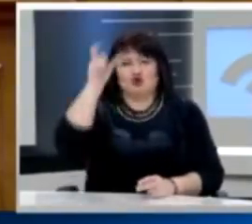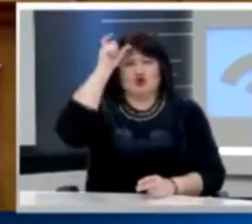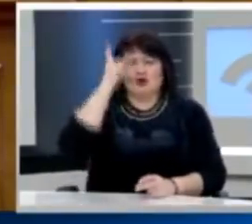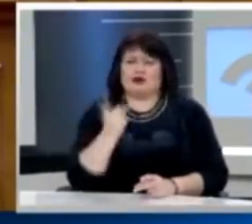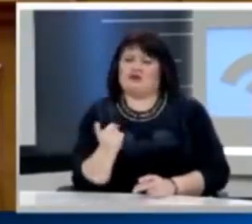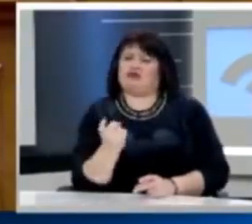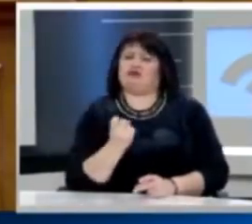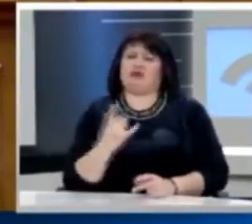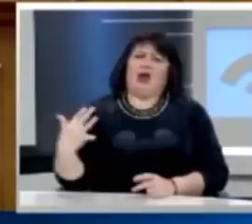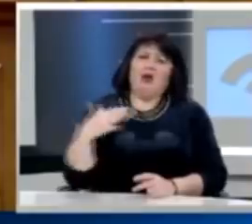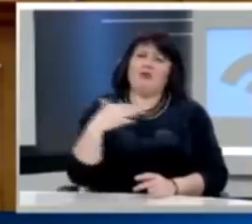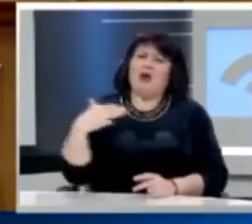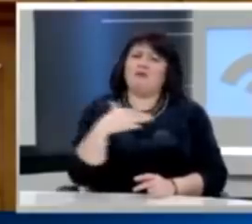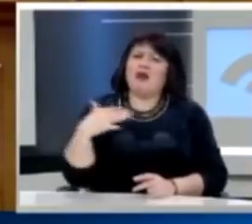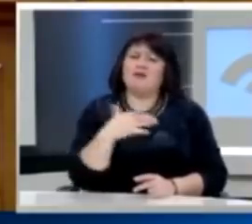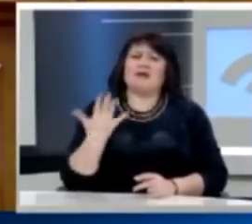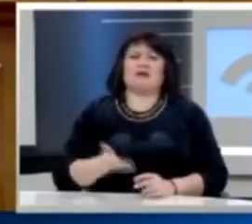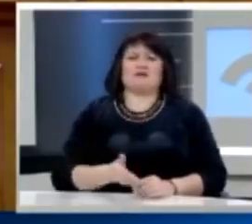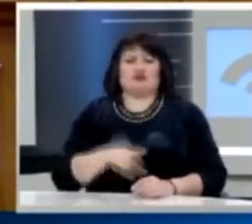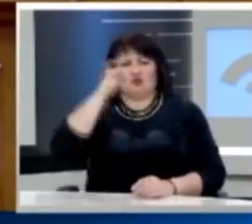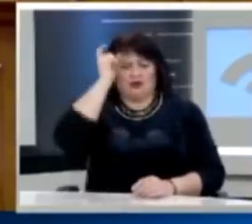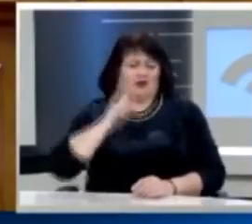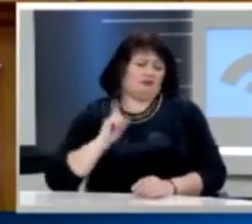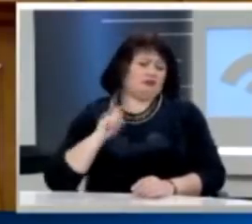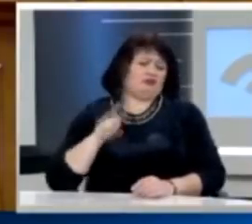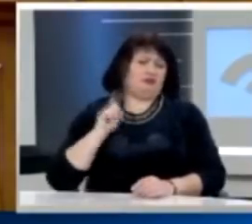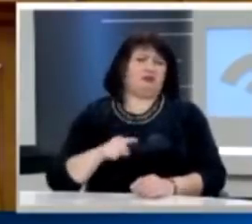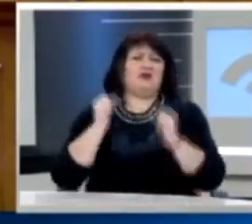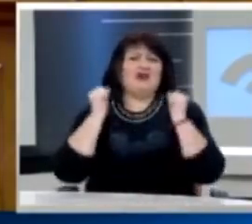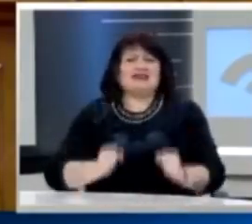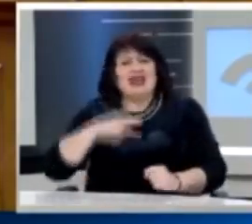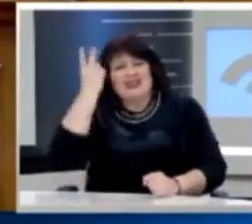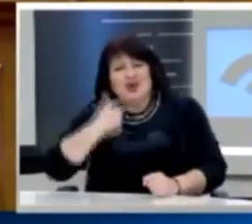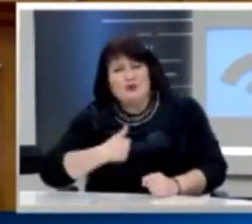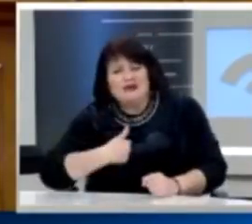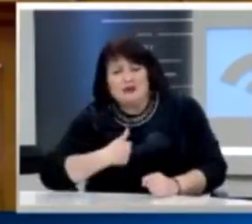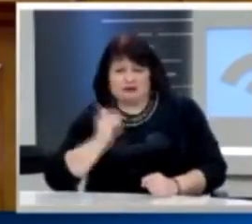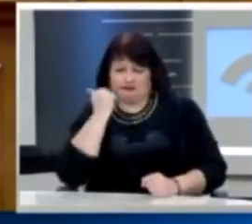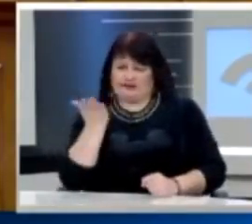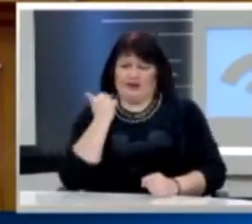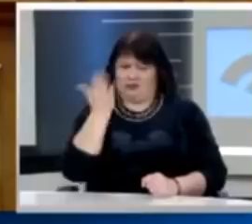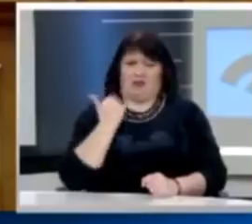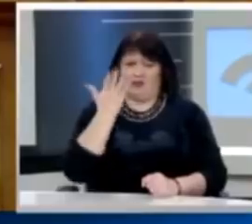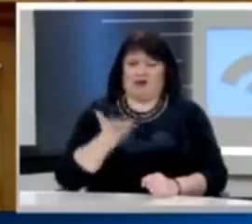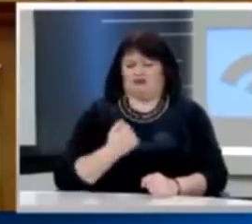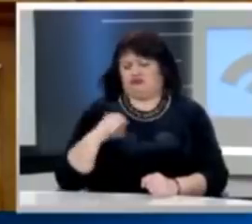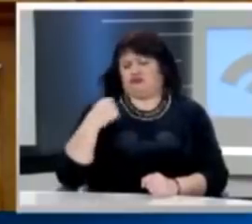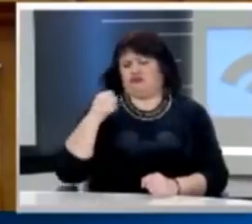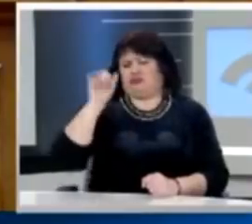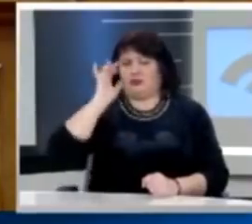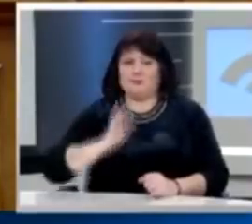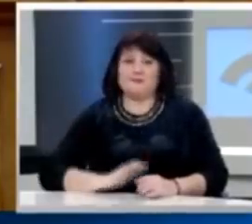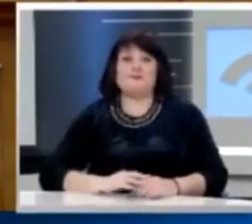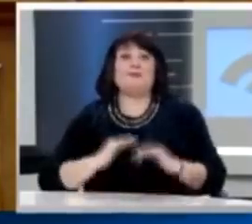τουρκική επιθετικότητα, η οποία αμφισβητεί κέρια κυριαρχικά δικαιώματά μας στο Αιγαίο. Ούτε βέβαια εμπόδισε